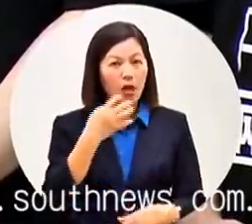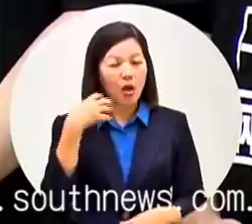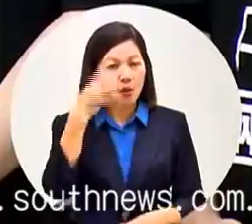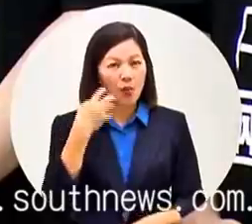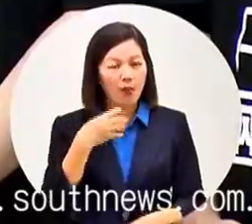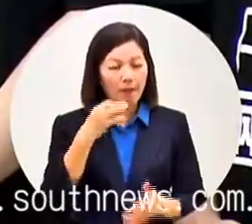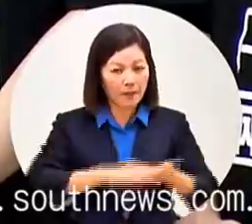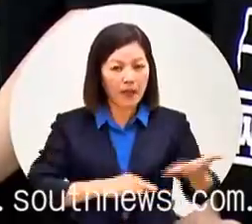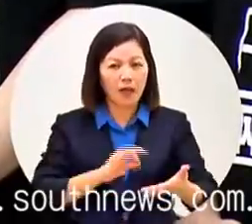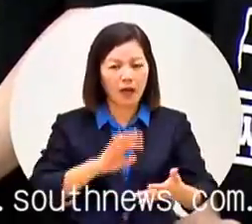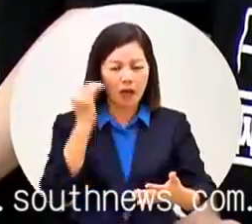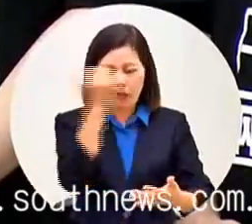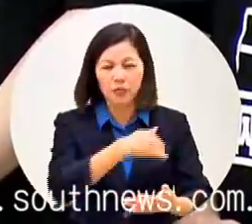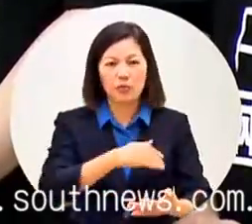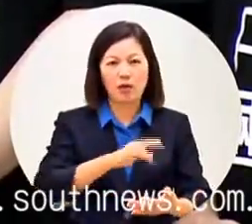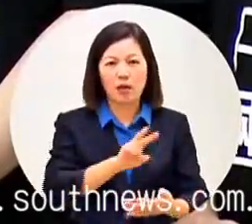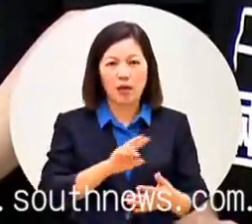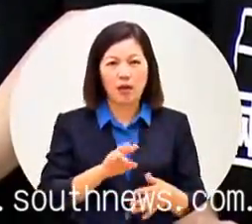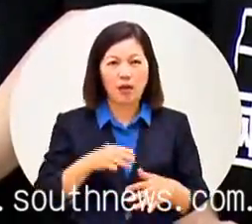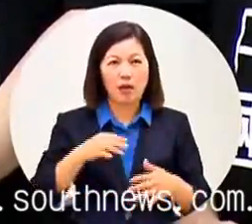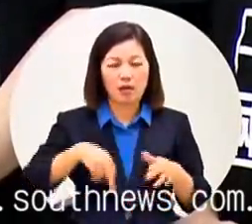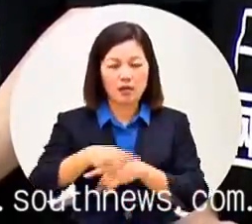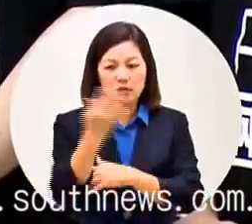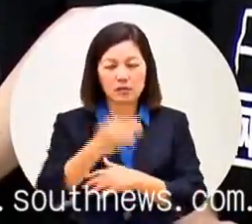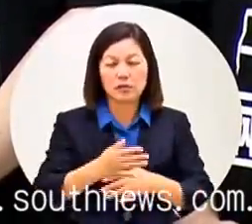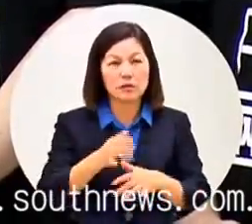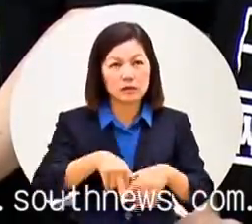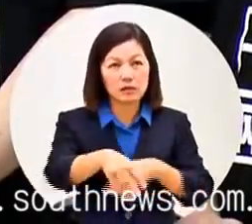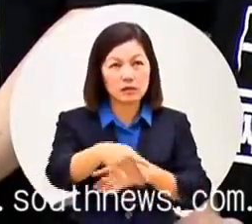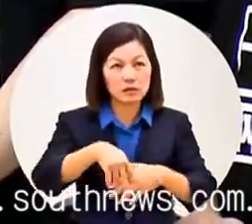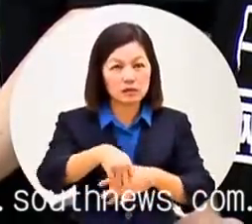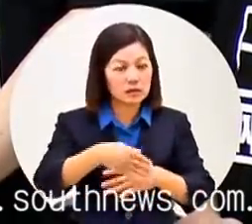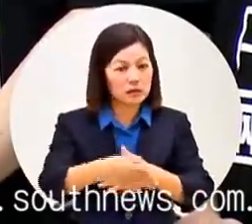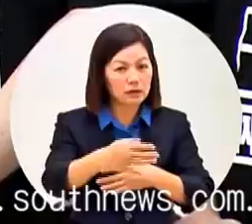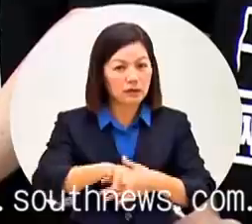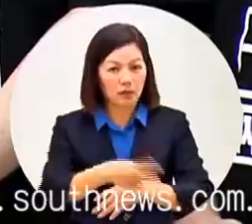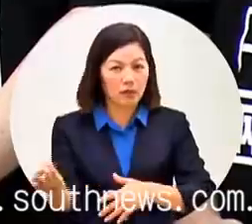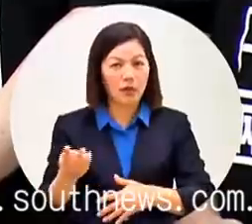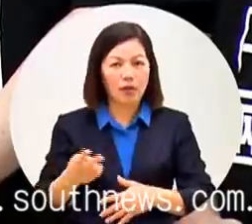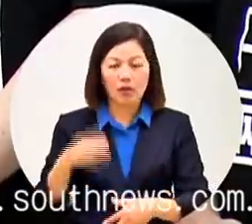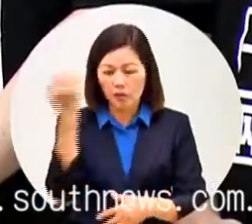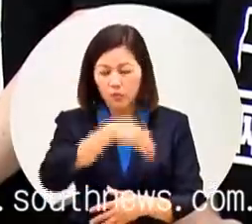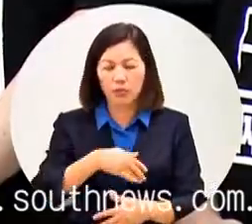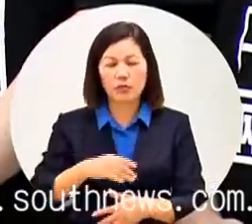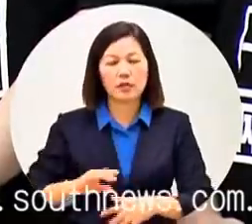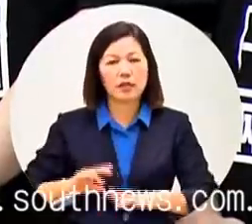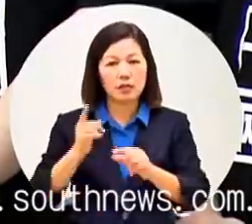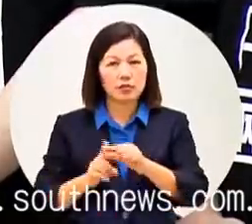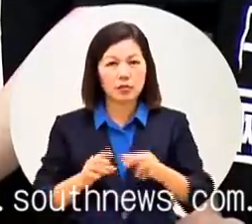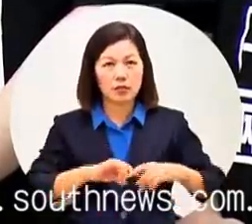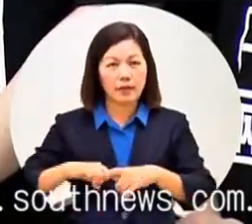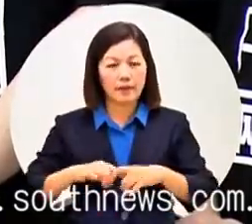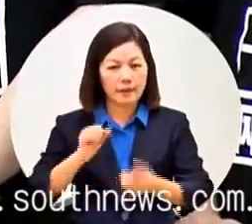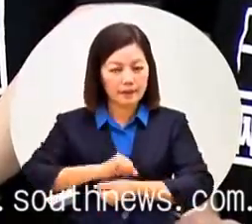突然改行程，突然来见特首，突然访中联办，突然访国台办。第